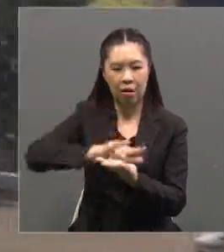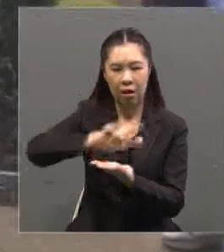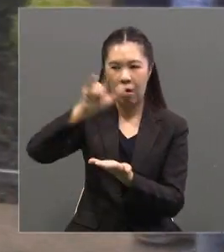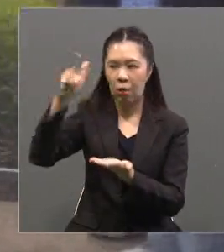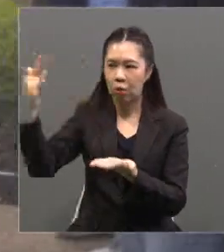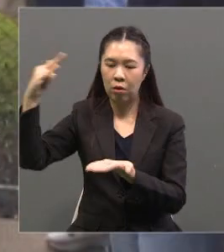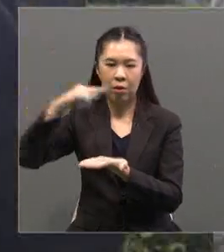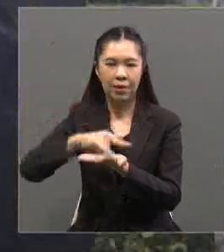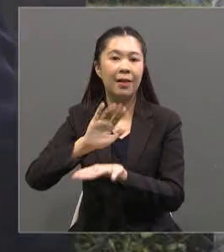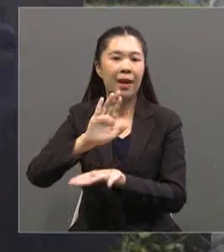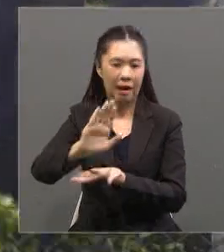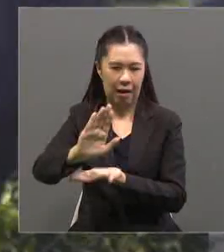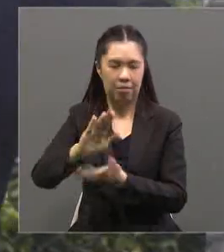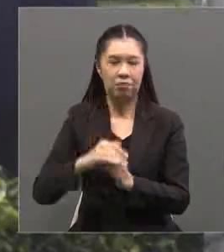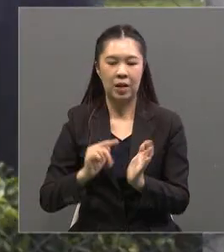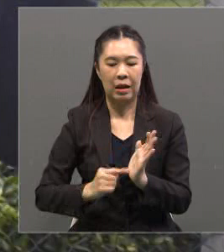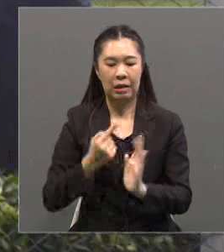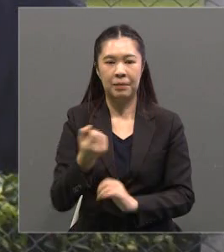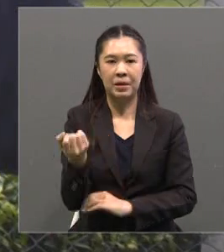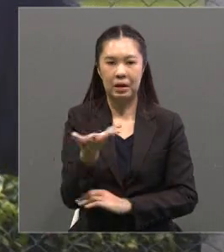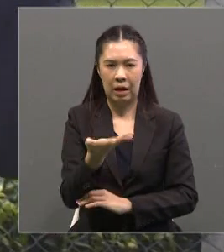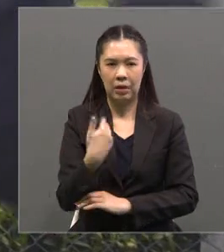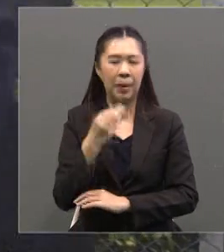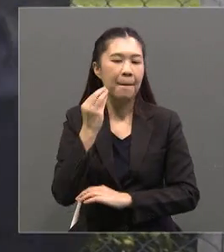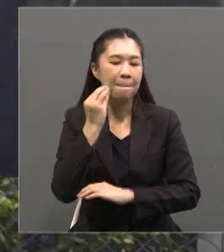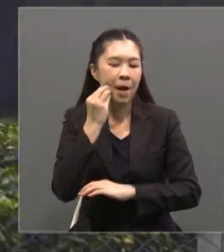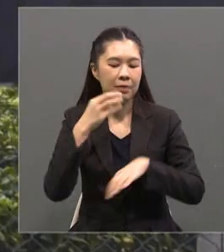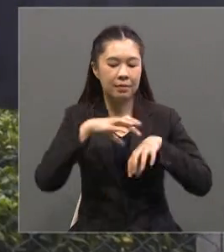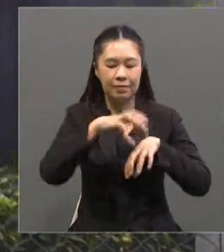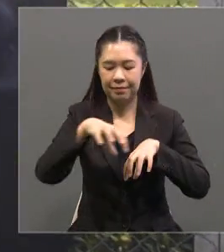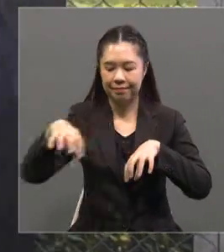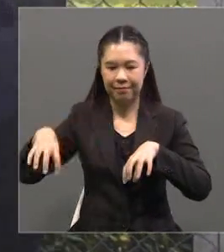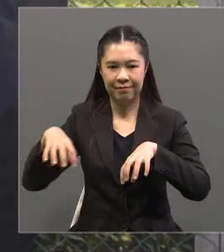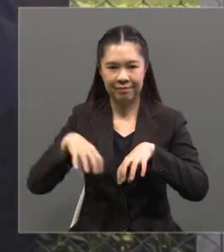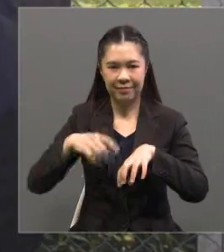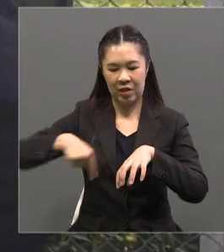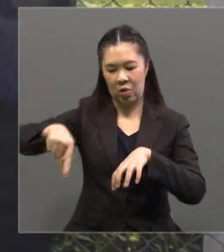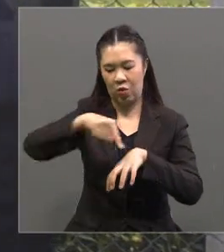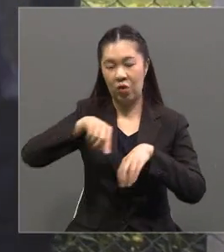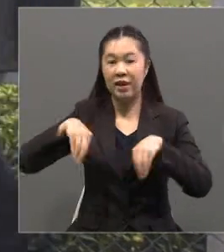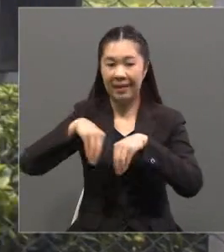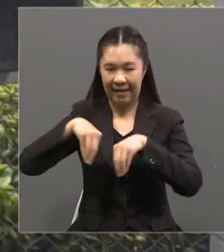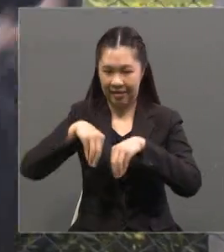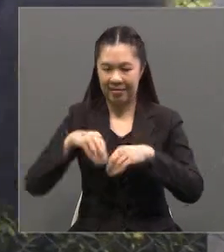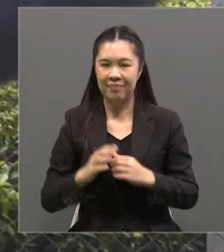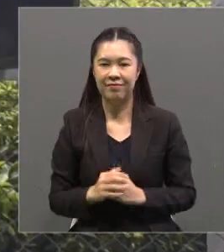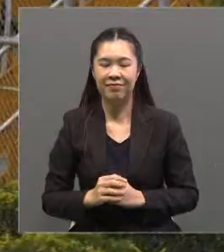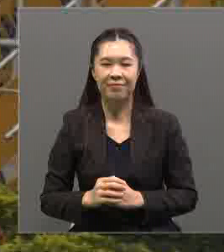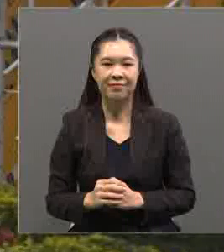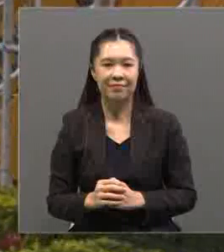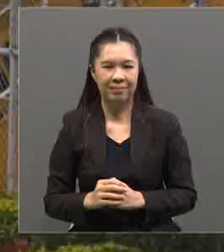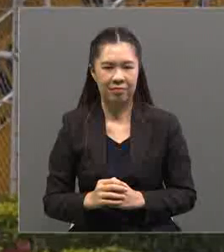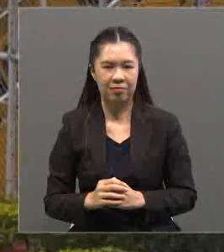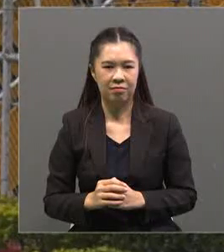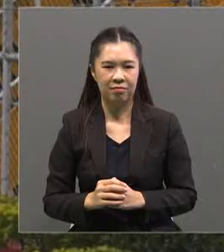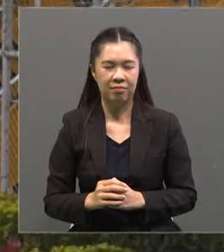ตีห้าของอีกวันเพื่อเป็นการไม่รบกวนสำหรับคนที่มีบ้านอยู่รอบๆของรัศมีของสนามบินนั่นเองนะครับซึ่งเรื่องนี้ครับ